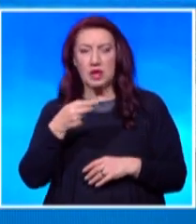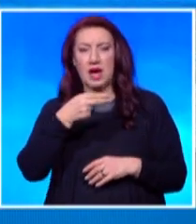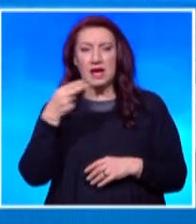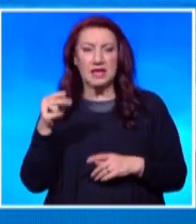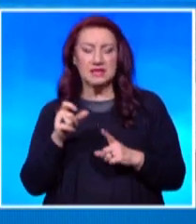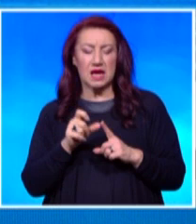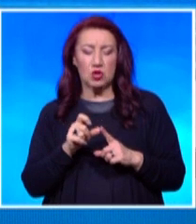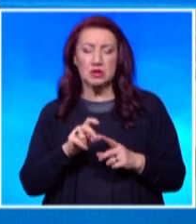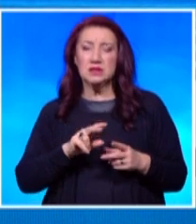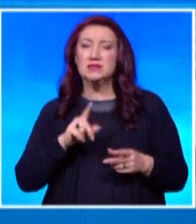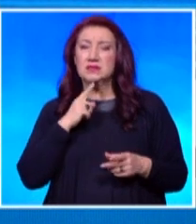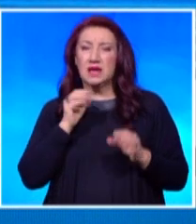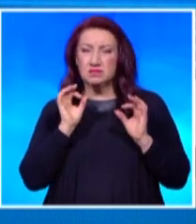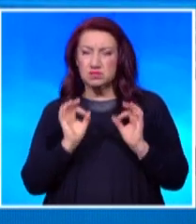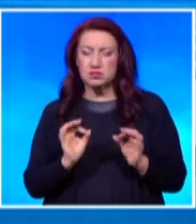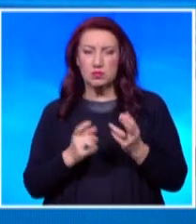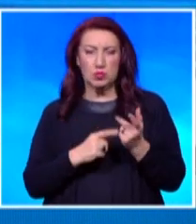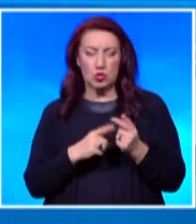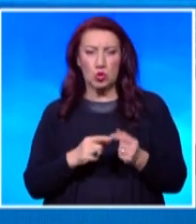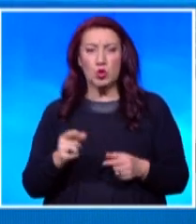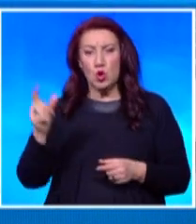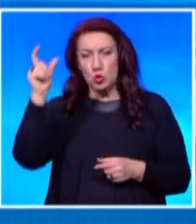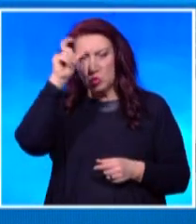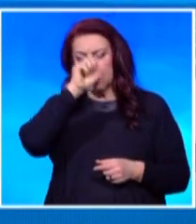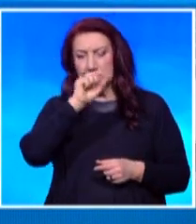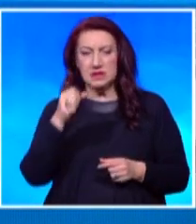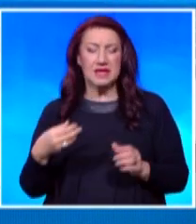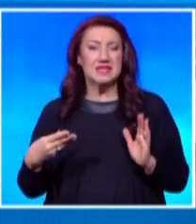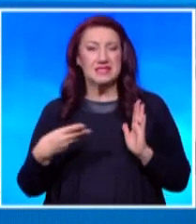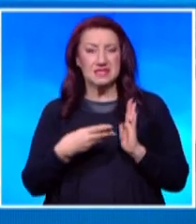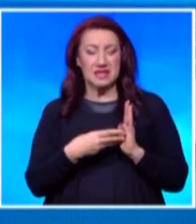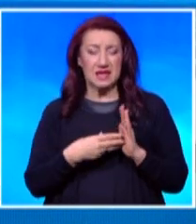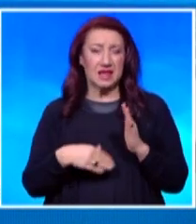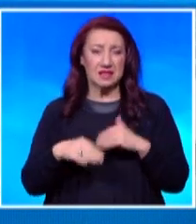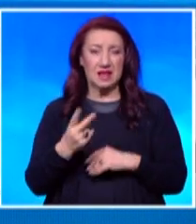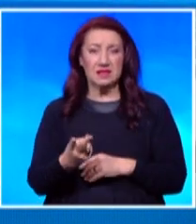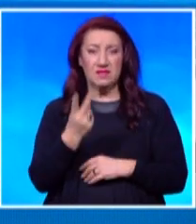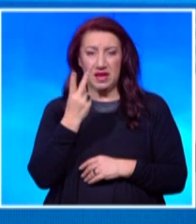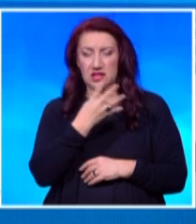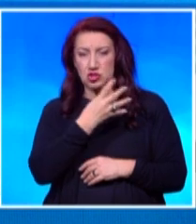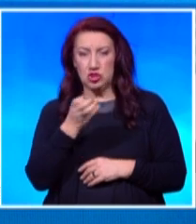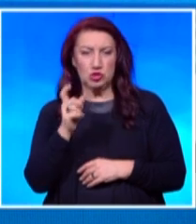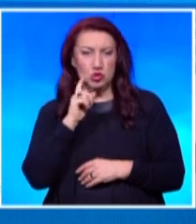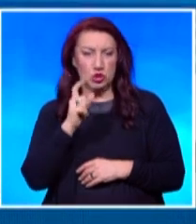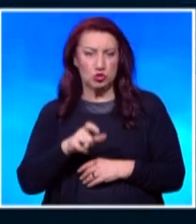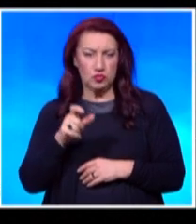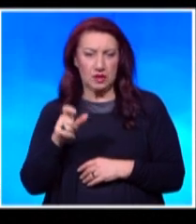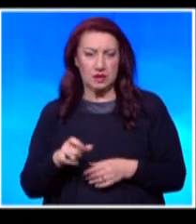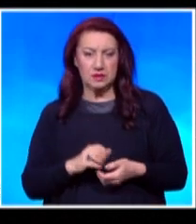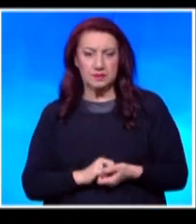броя на жертвите и в Турция и в Сирия над 2400 души. Ето какъв кошмар преживяха хората там.